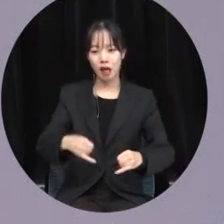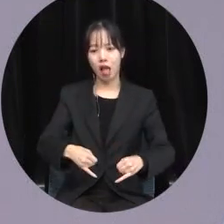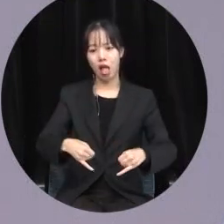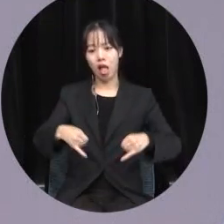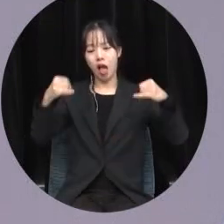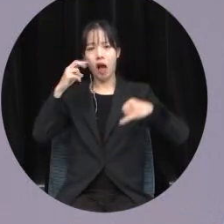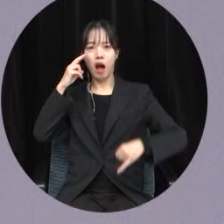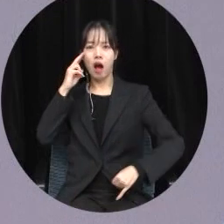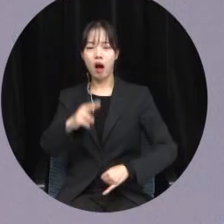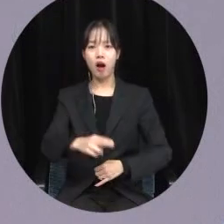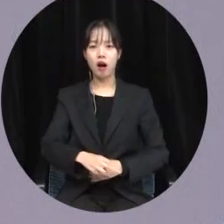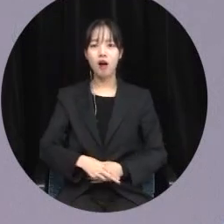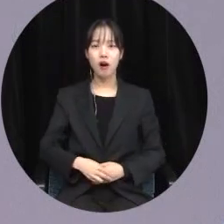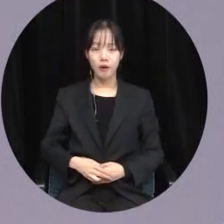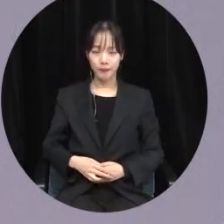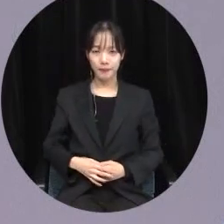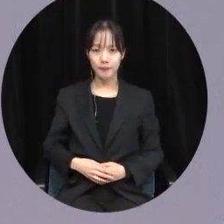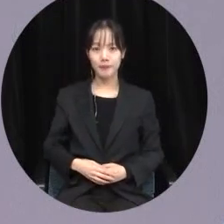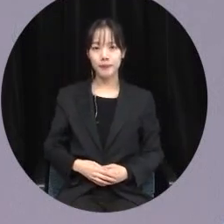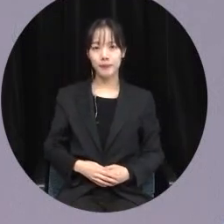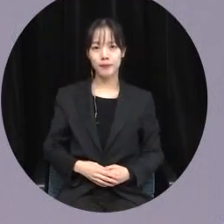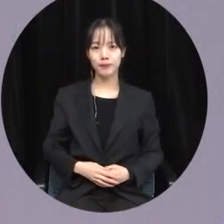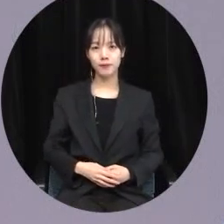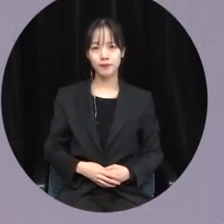늘어났습니까? 또다시